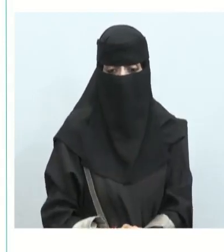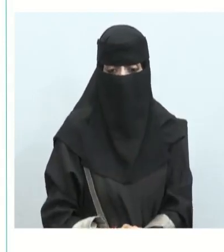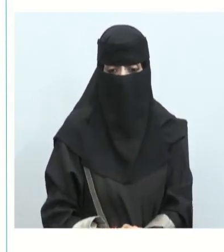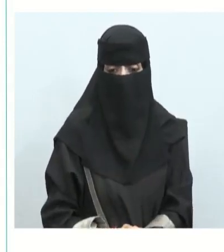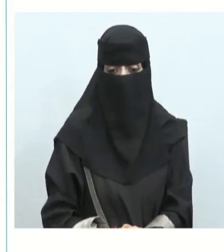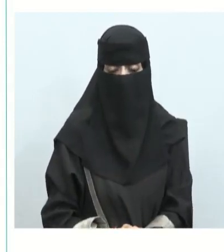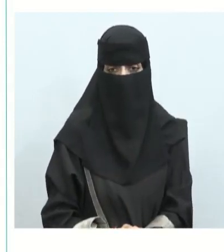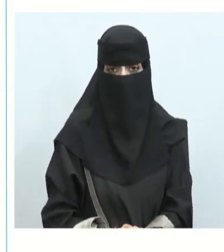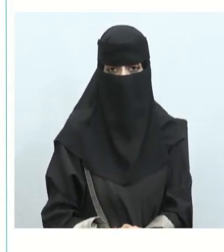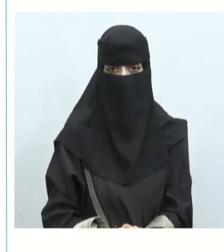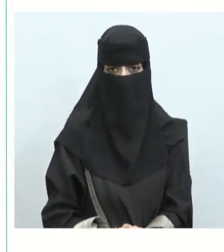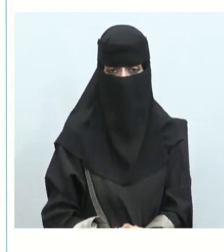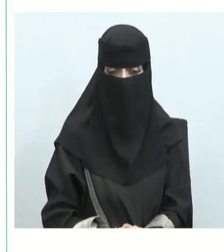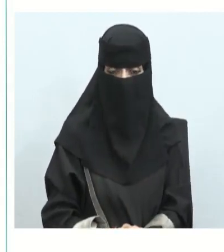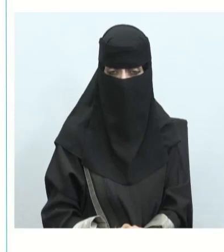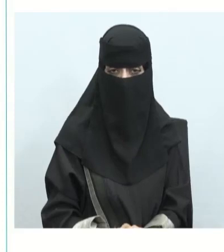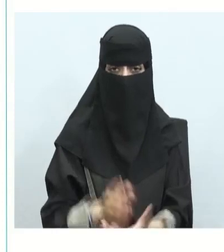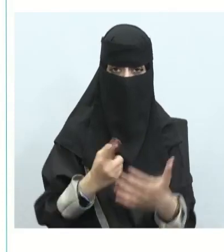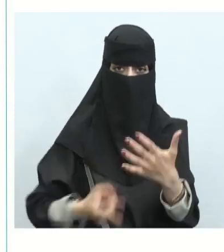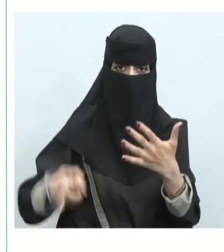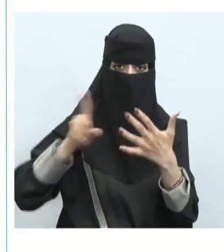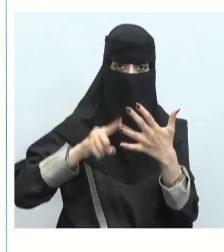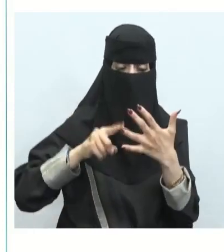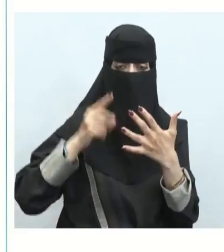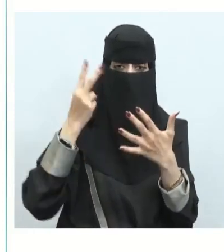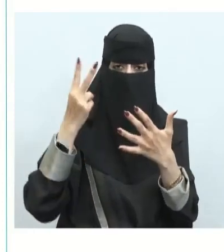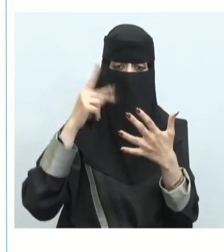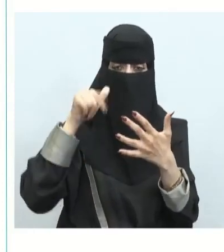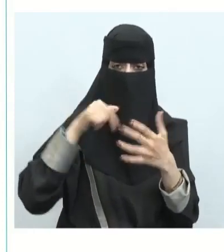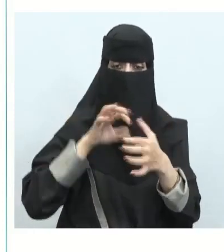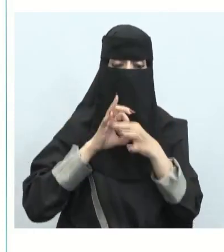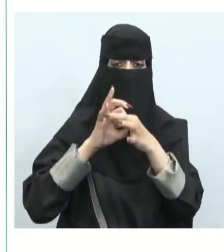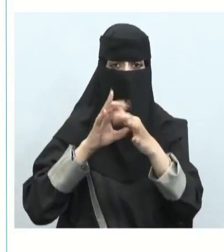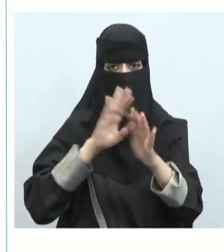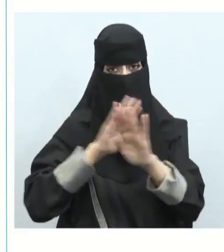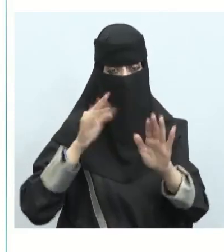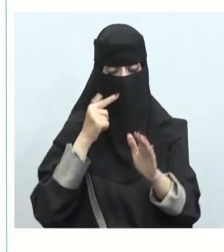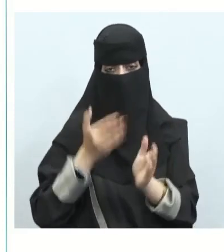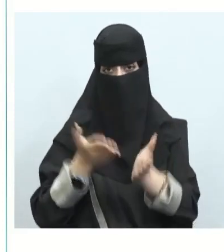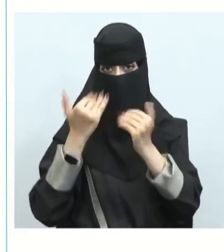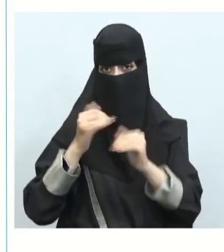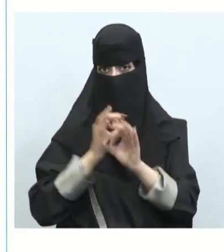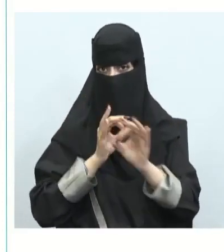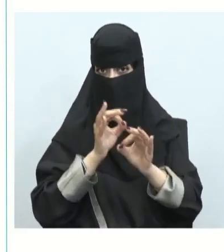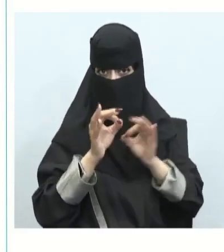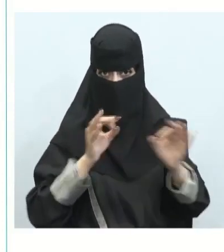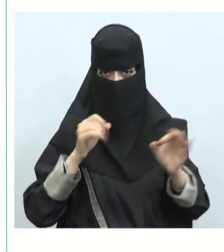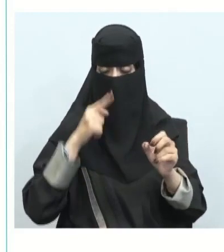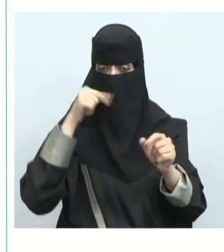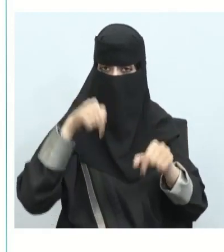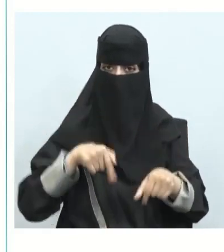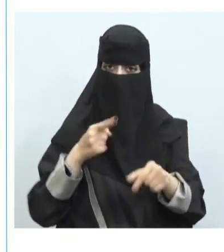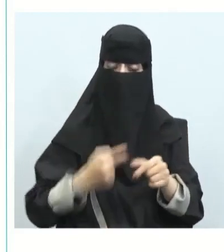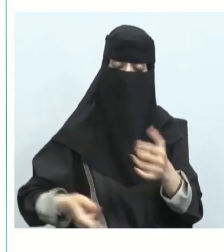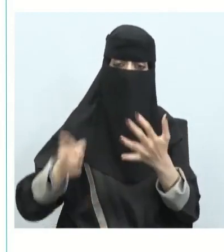حلها الخطوه الثانيه هي التواصل بعد ان تكون قمت بالتخطيط اذا ستبدا في عمليه